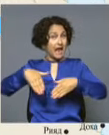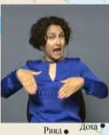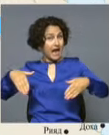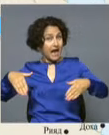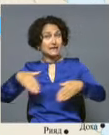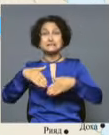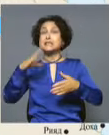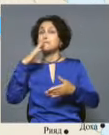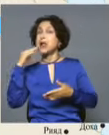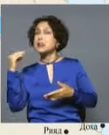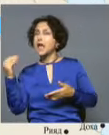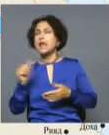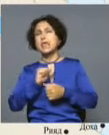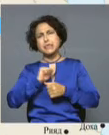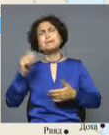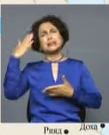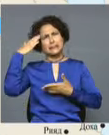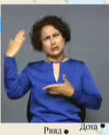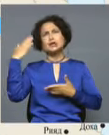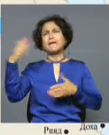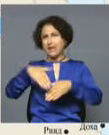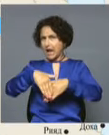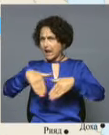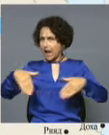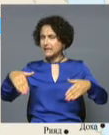между държавни и езикови граници. Това са